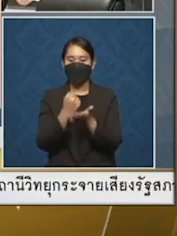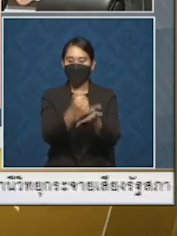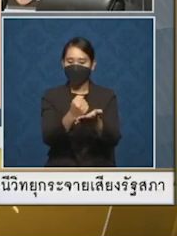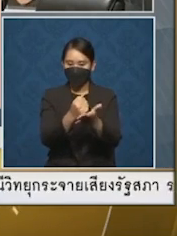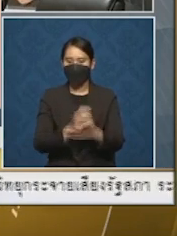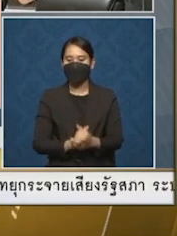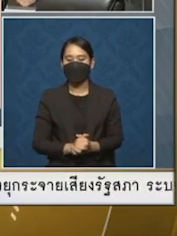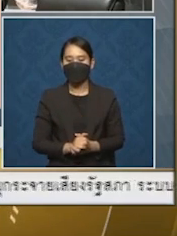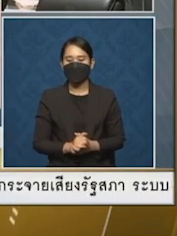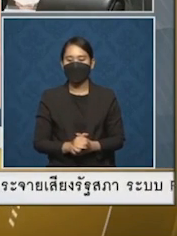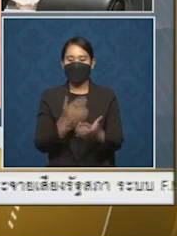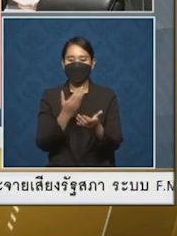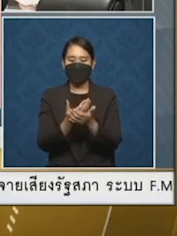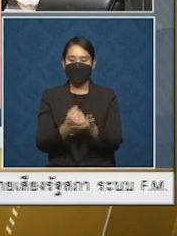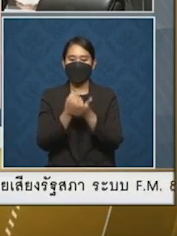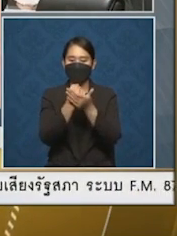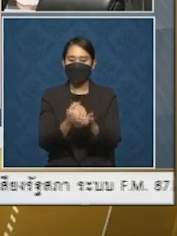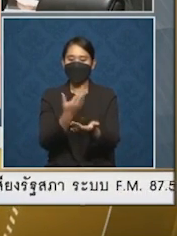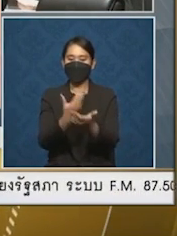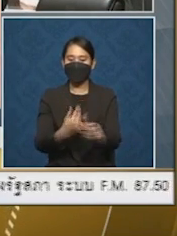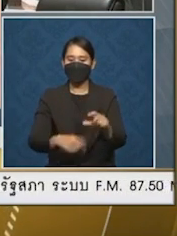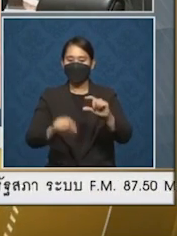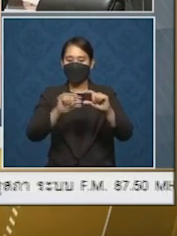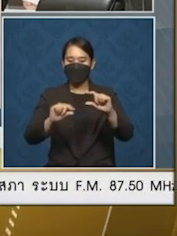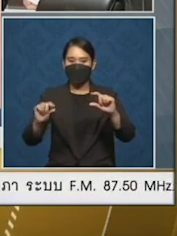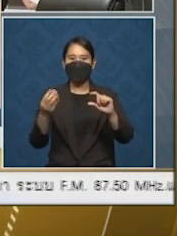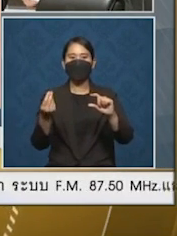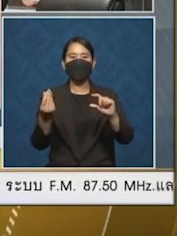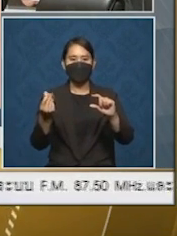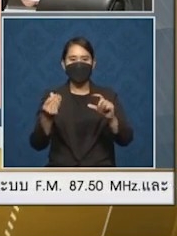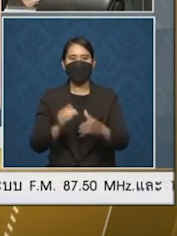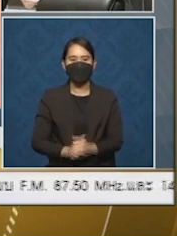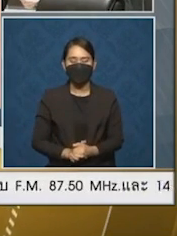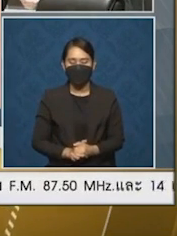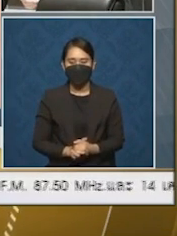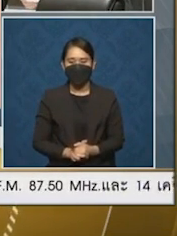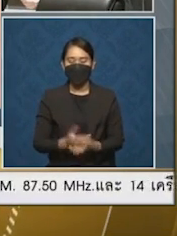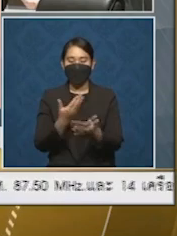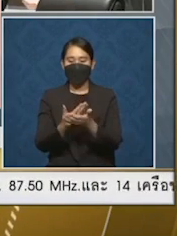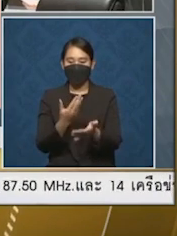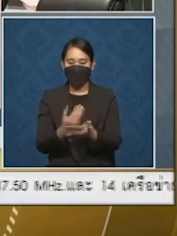อีกทีนี้เป็นเรื่องของคณะรัฐมนตรีไม่รับผิดชอบ